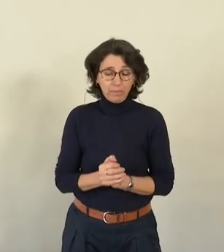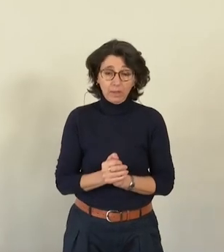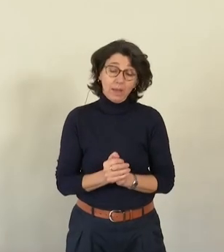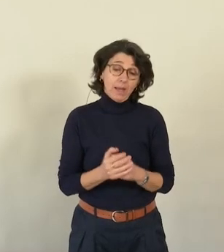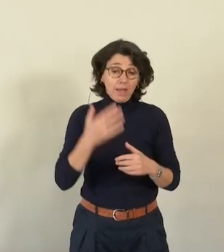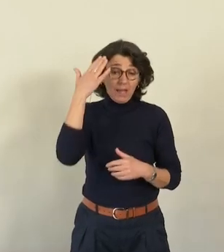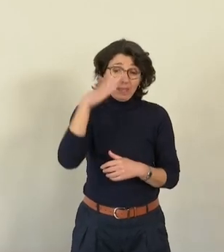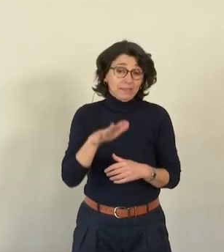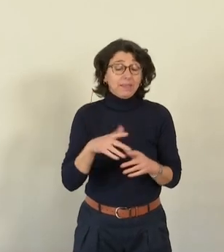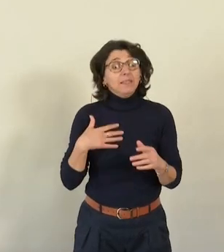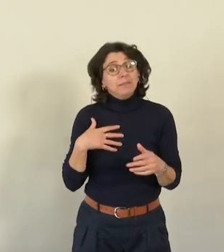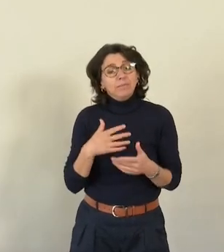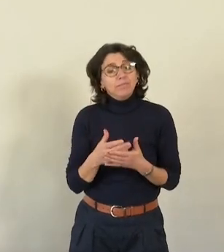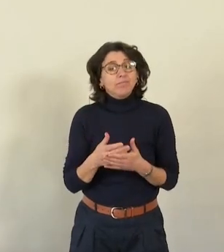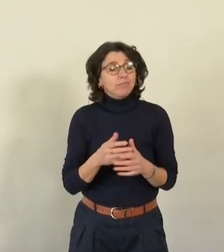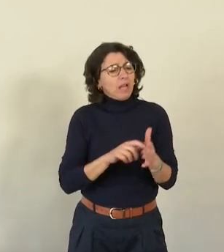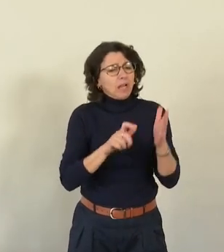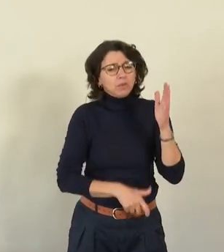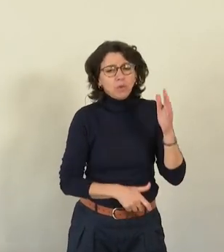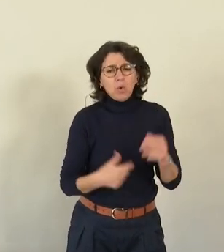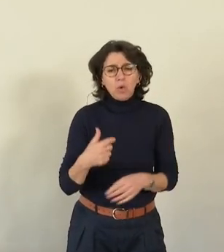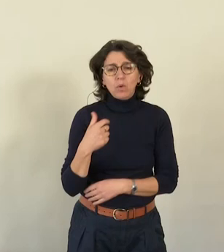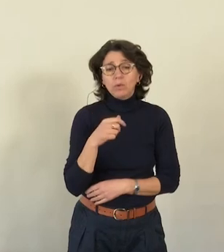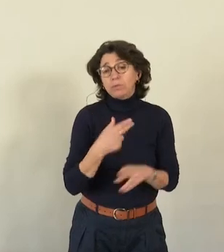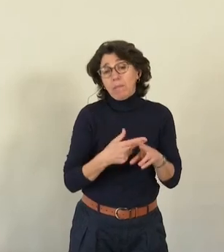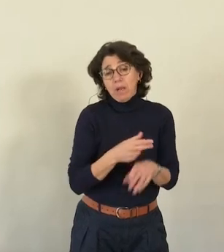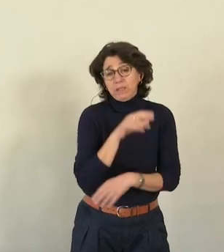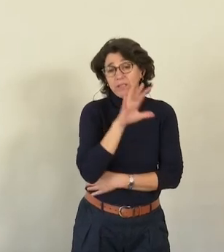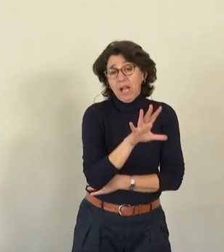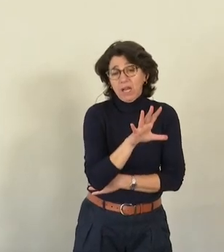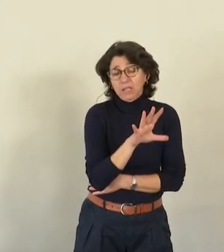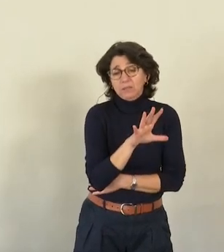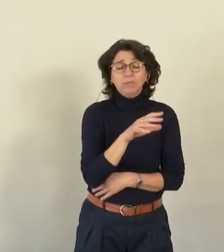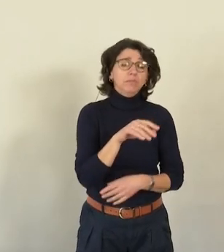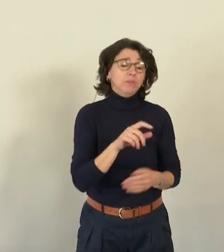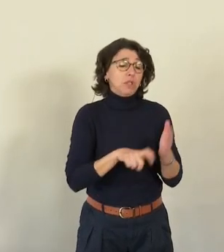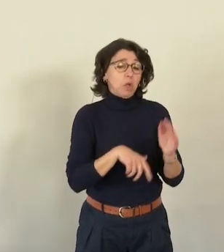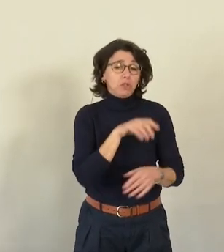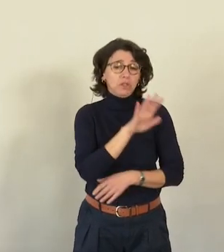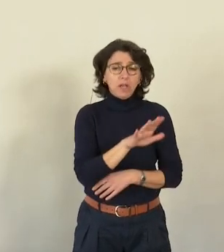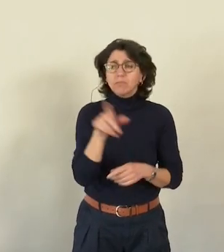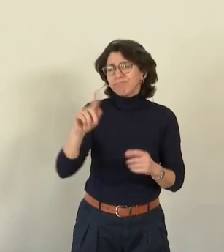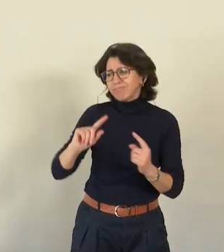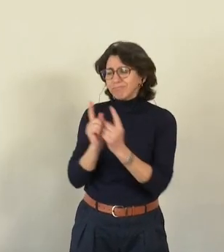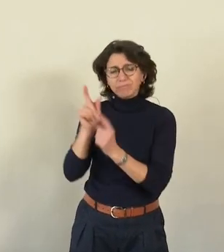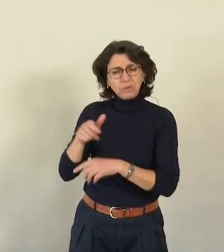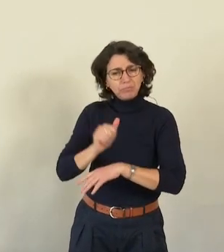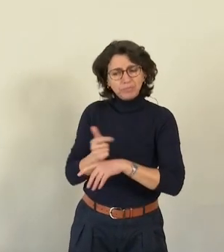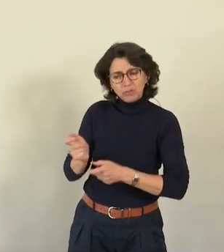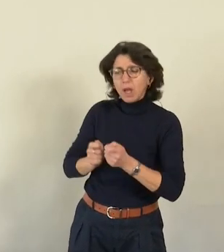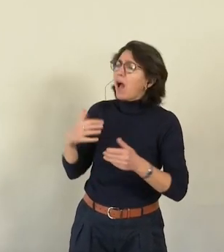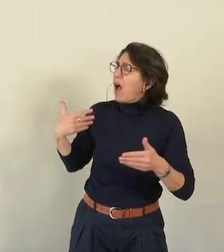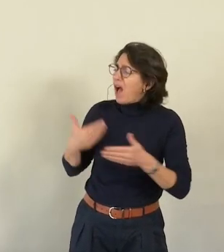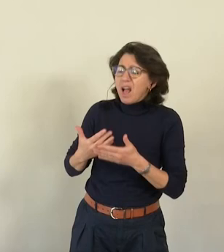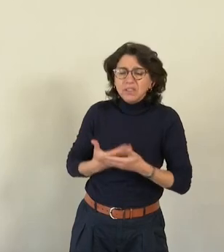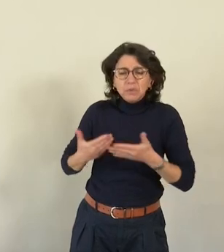souligner qu'on retrouve le restaurant Le 5 alors que vous aviez demander à son gérant comment on en était arrivé là et que vous annonciez